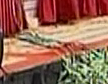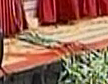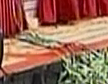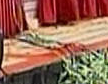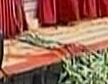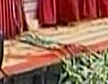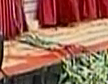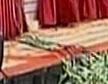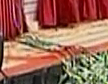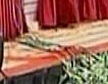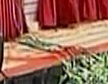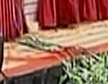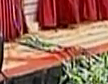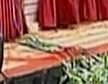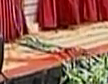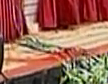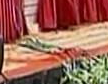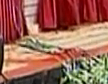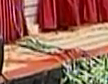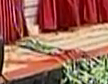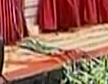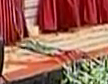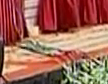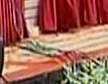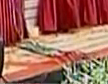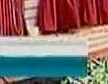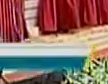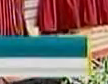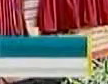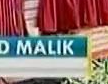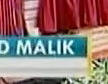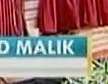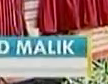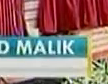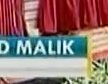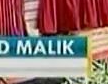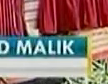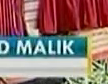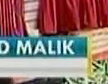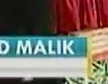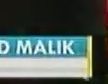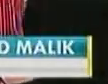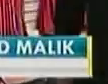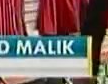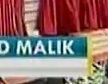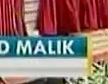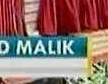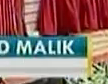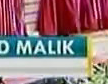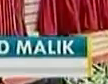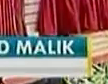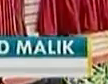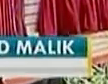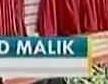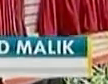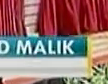bersama saya untuk siaran langsung sidang media MH370. Baik, ketika ini seperti yang anda dapat saksikan, Datuk